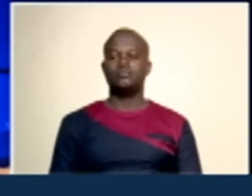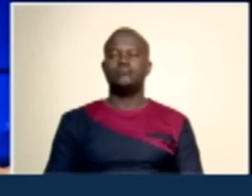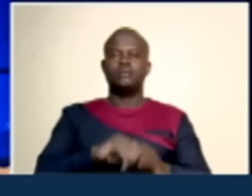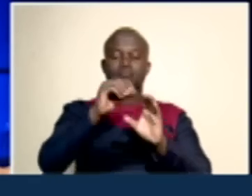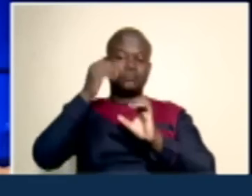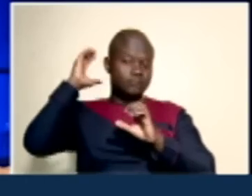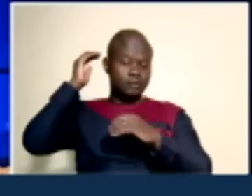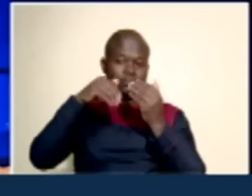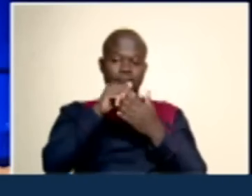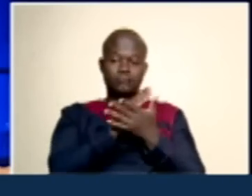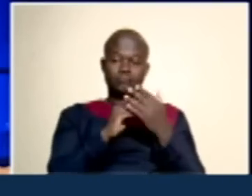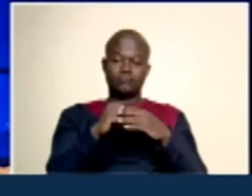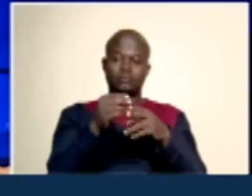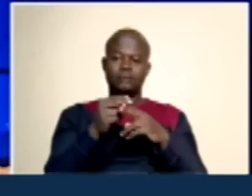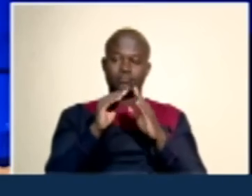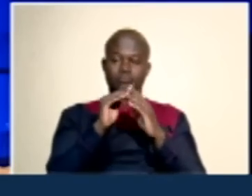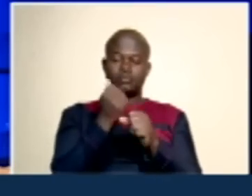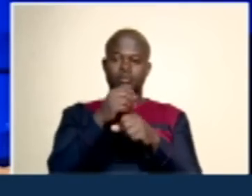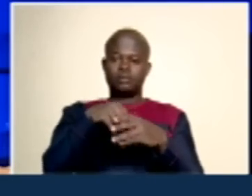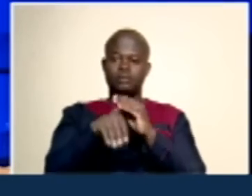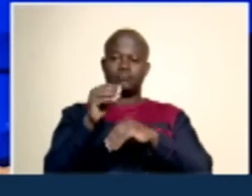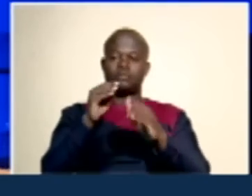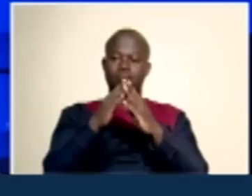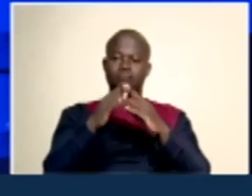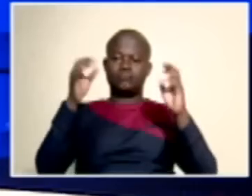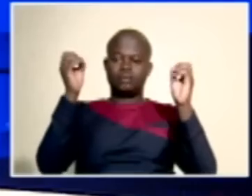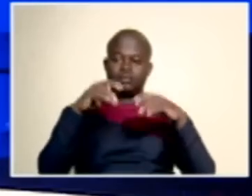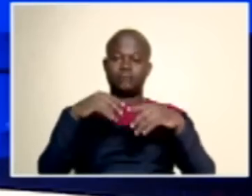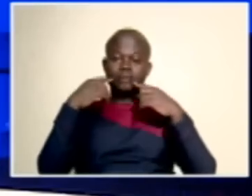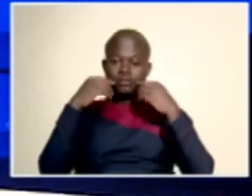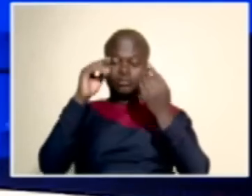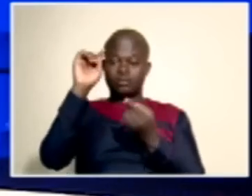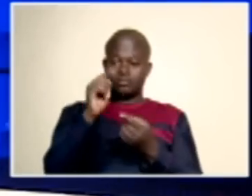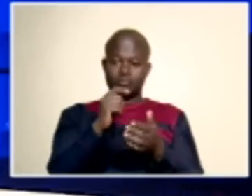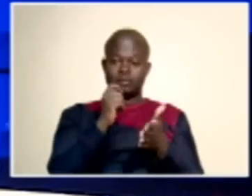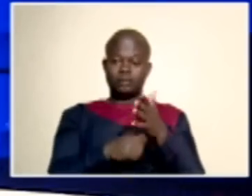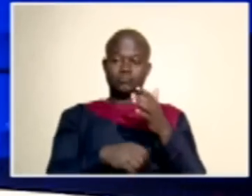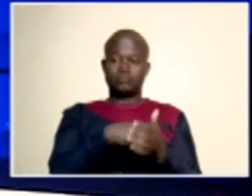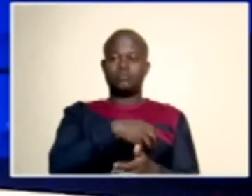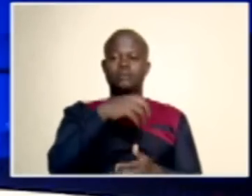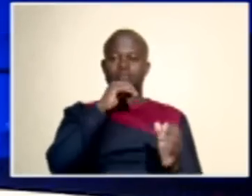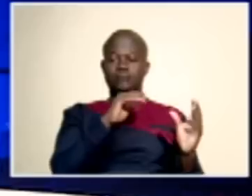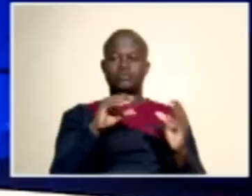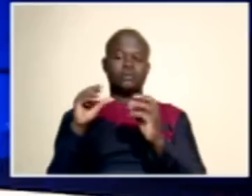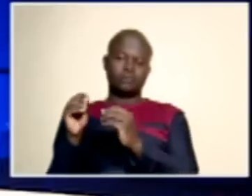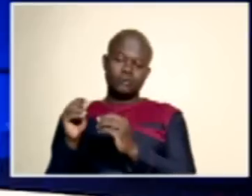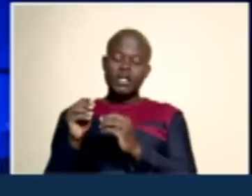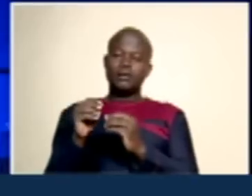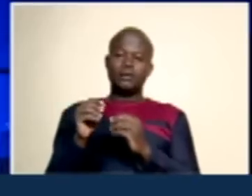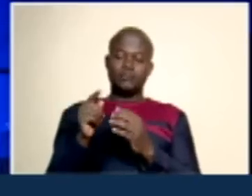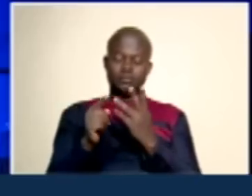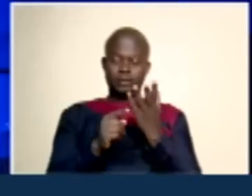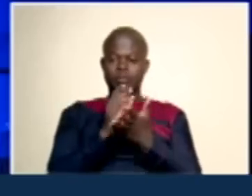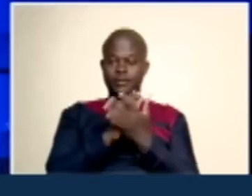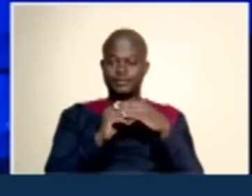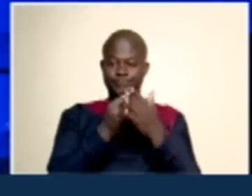Muyandi makuru, bamwe mu bakodesha inzu zikorerwa mu bucuruzi mu mujyi wa Kigali basanga igabanuka ry'umusoro ku mutungo utimukanwa ari bimwe